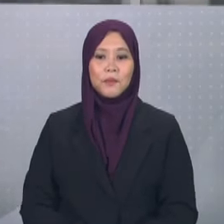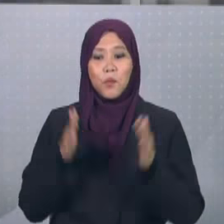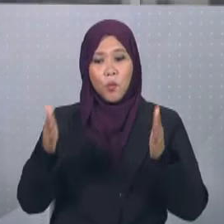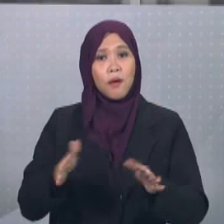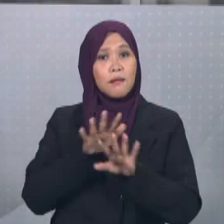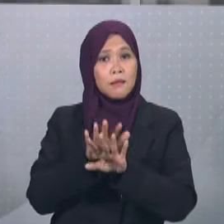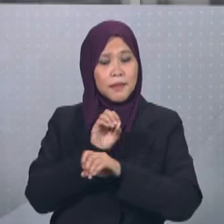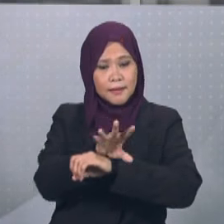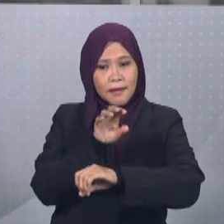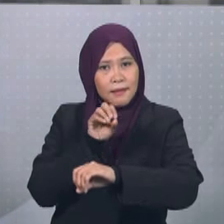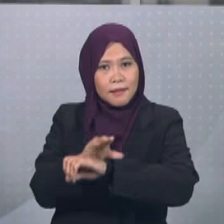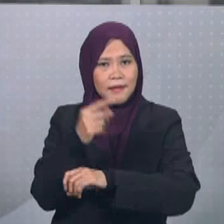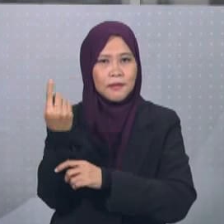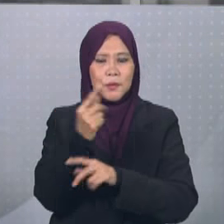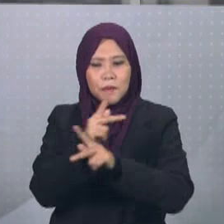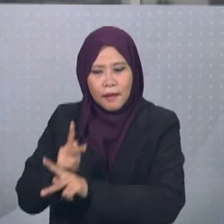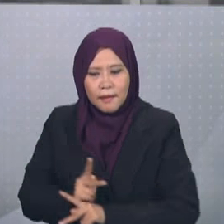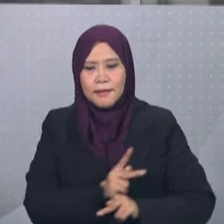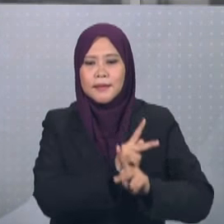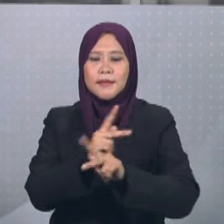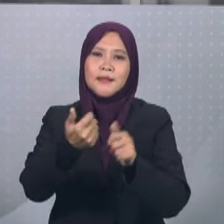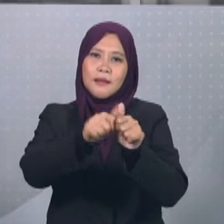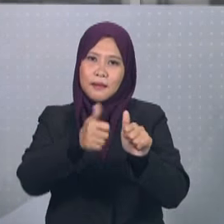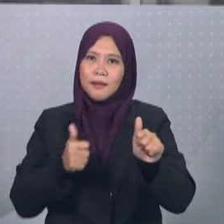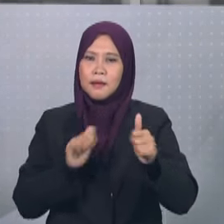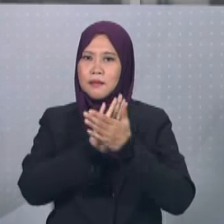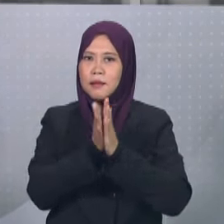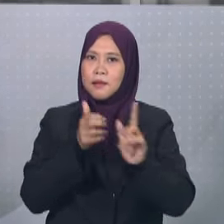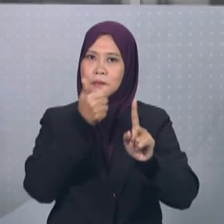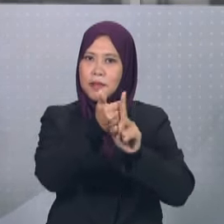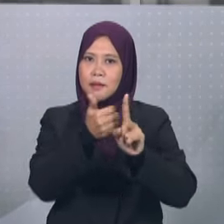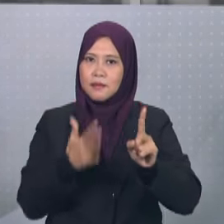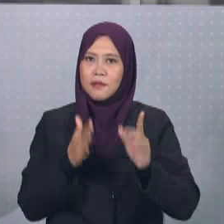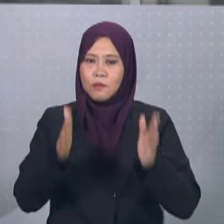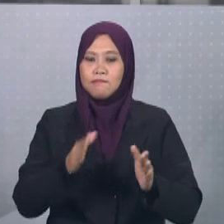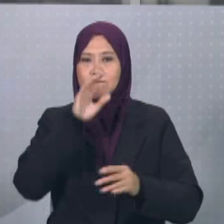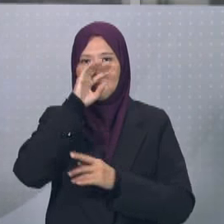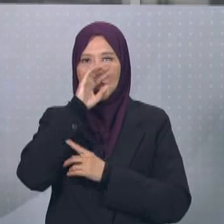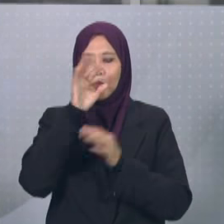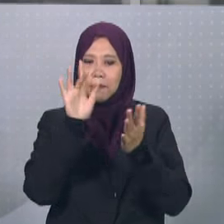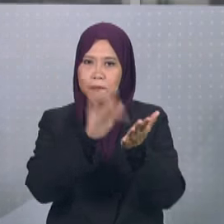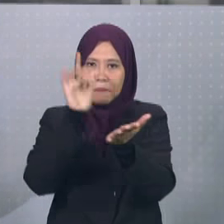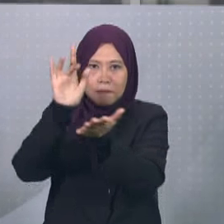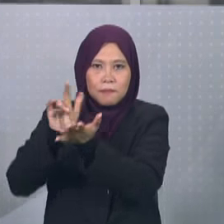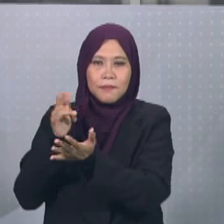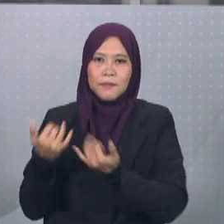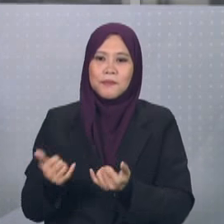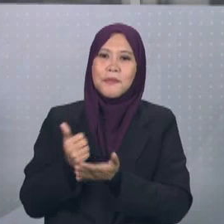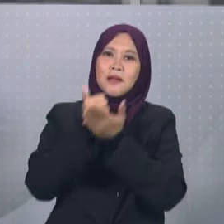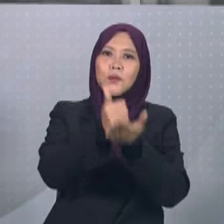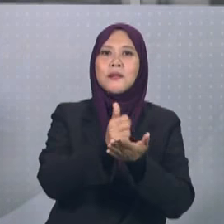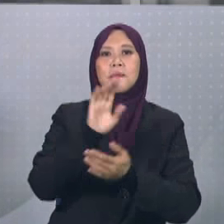Orang ramai dinasihatkan sentiasa berhati-hati bagi mengelak daripada menjadi mangsa skamer yang mengambil kesempatan ketika bantuan sara